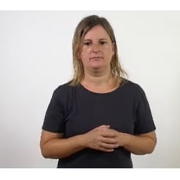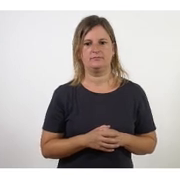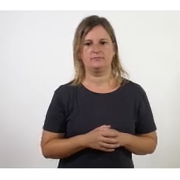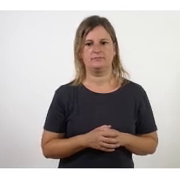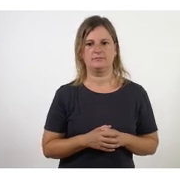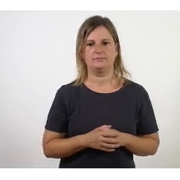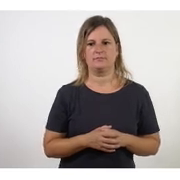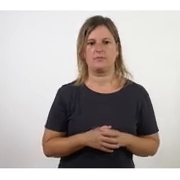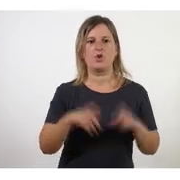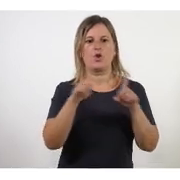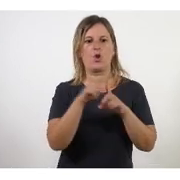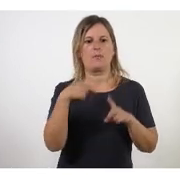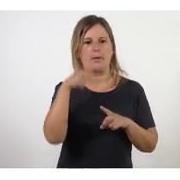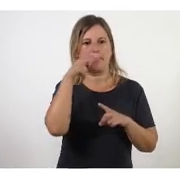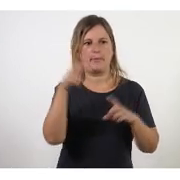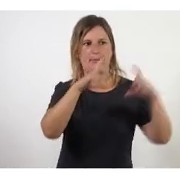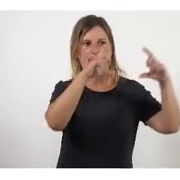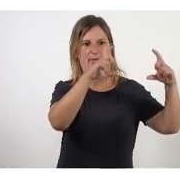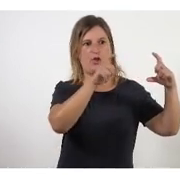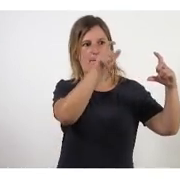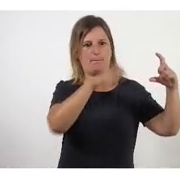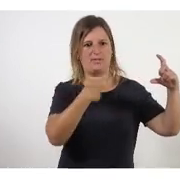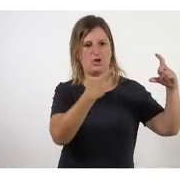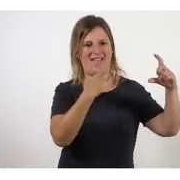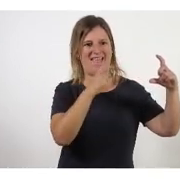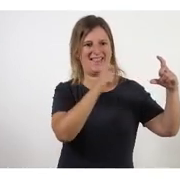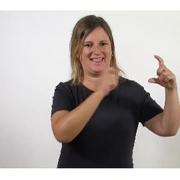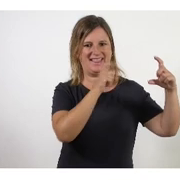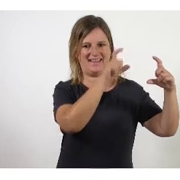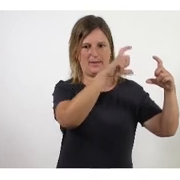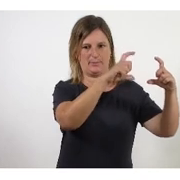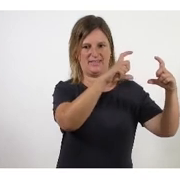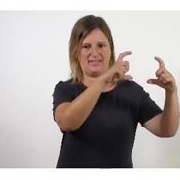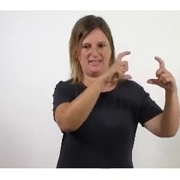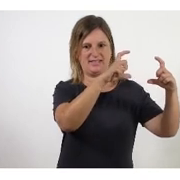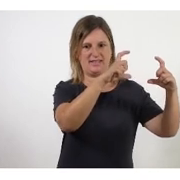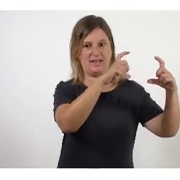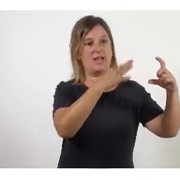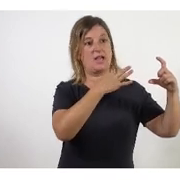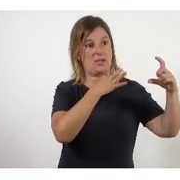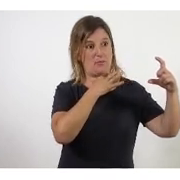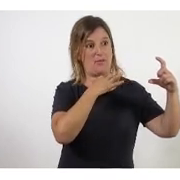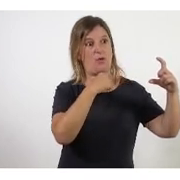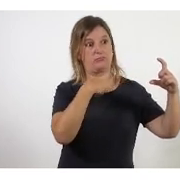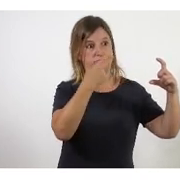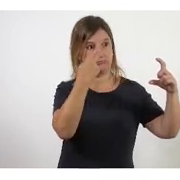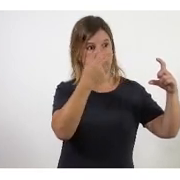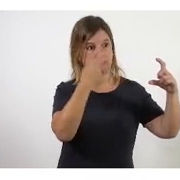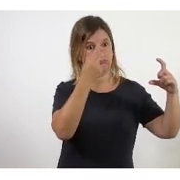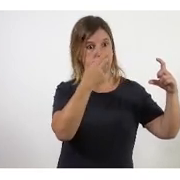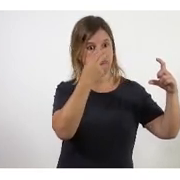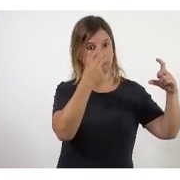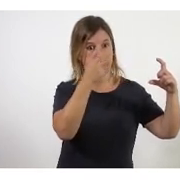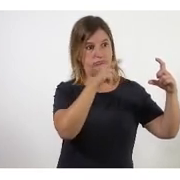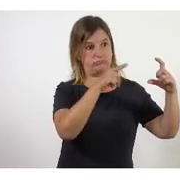una pista de vídeo on hi ha la persona entrevistada. Aquesta veu de la persona entrevistada em fa l'off del meu